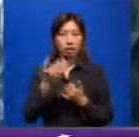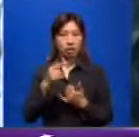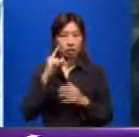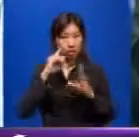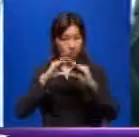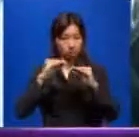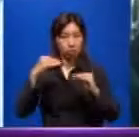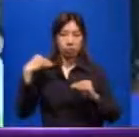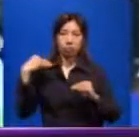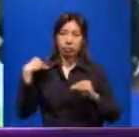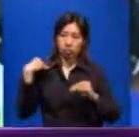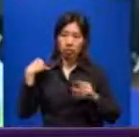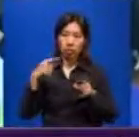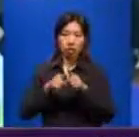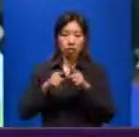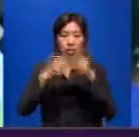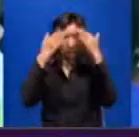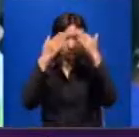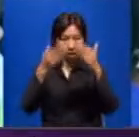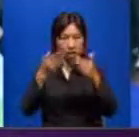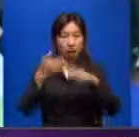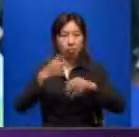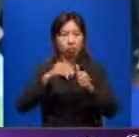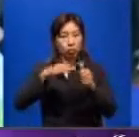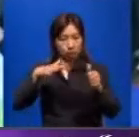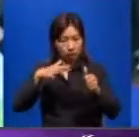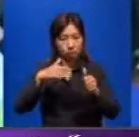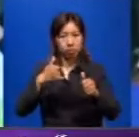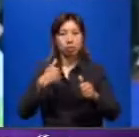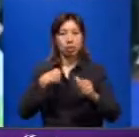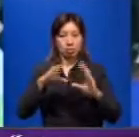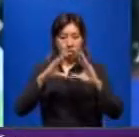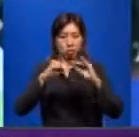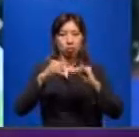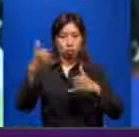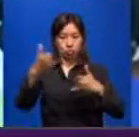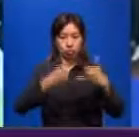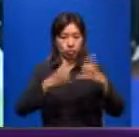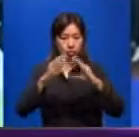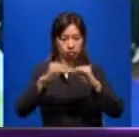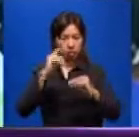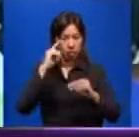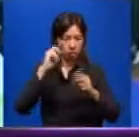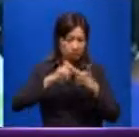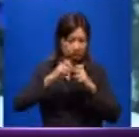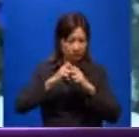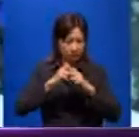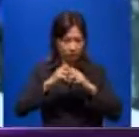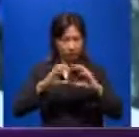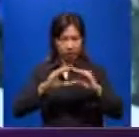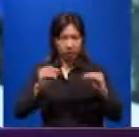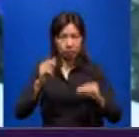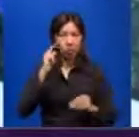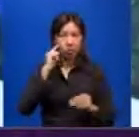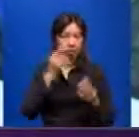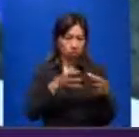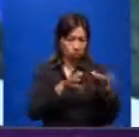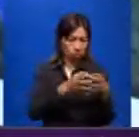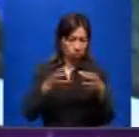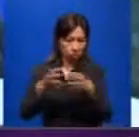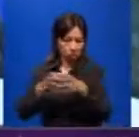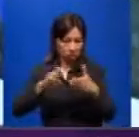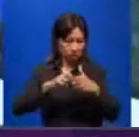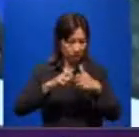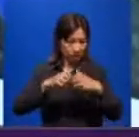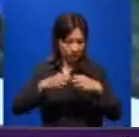จากคณะกรรมการกลางอิสลามประจำจังหวัดยะลาเข้ามาร่วมเจรจาเพื่อยุติปัญหาความขัดแย้งระหว่างทั้งสองกลุ่มอย่างเร่ง